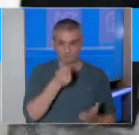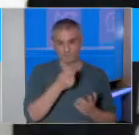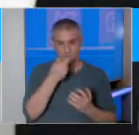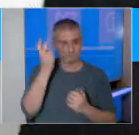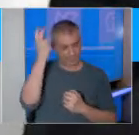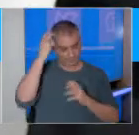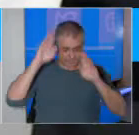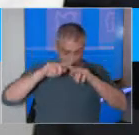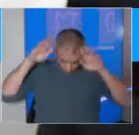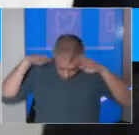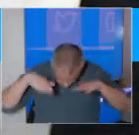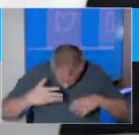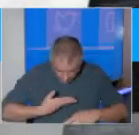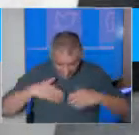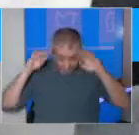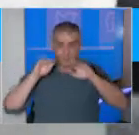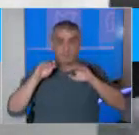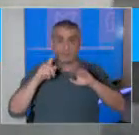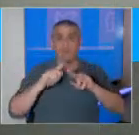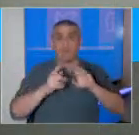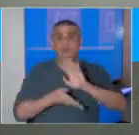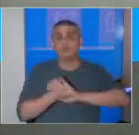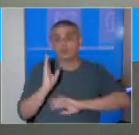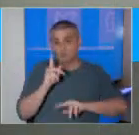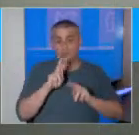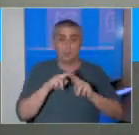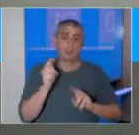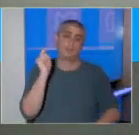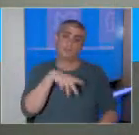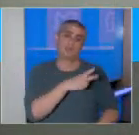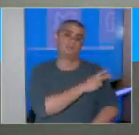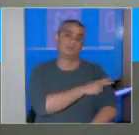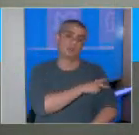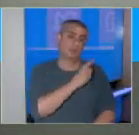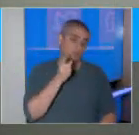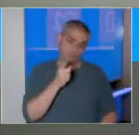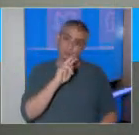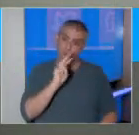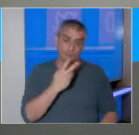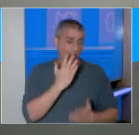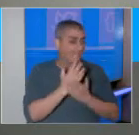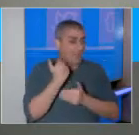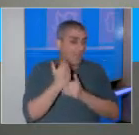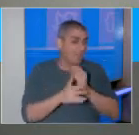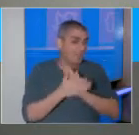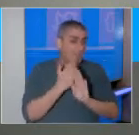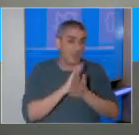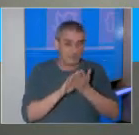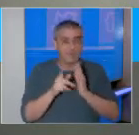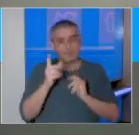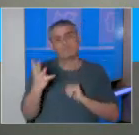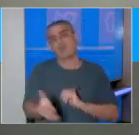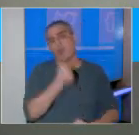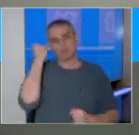לקבל את הברכה מהאדמור, הם יוצאים, לאחר מכן מגיע כוח משטרה, כשלמעשה שוב, האירוע כבר הסתיים, ואז